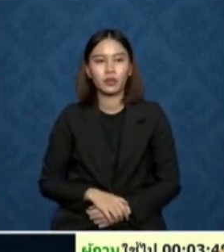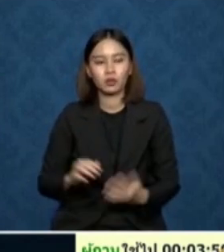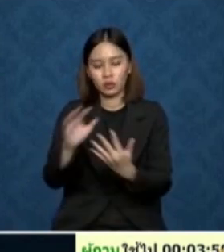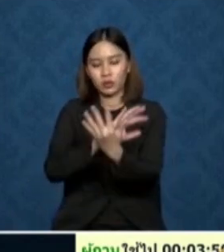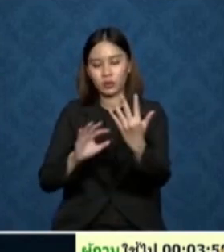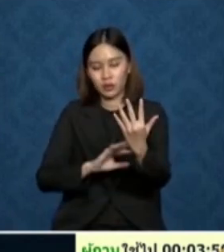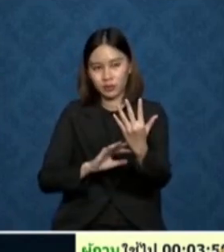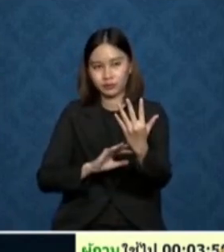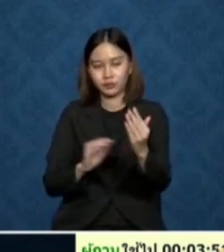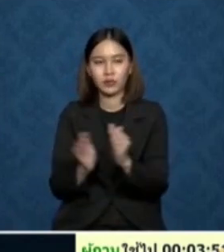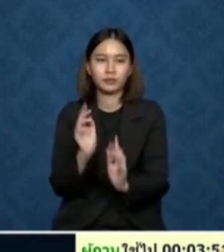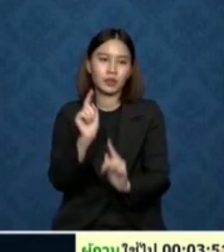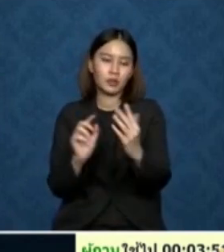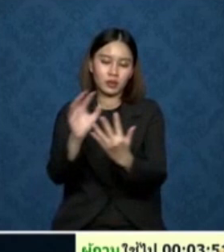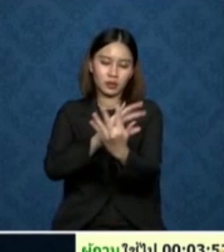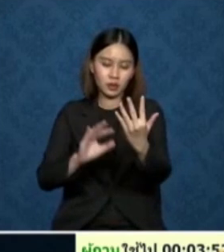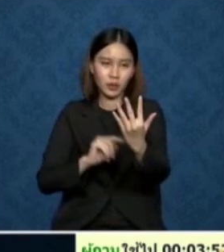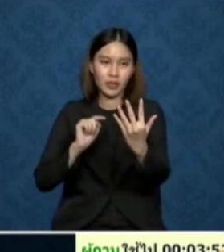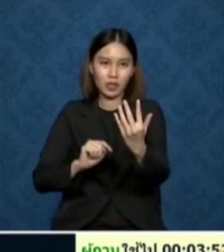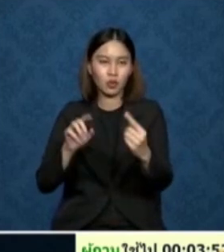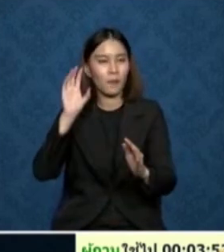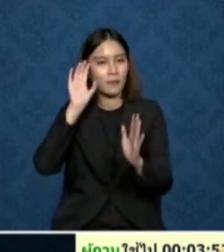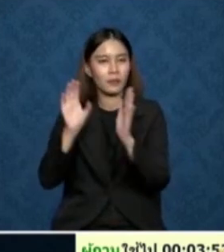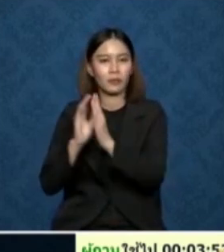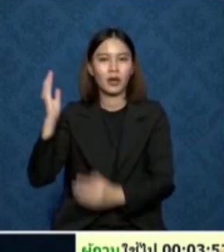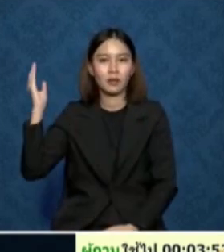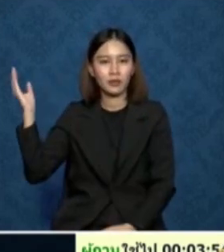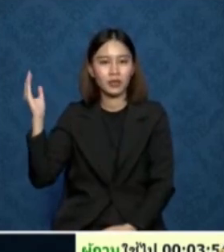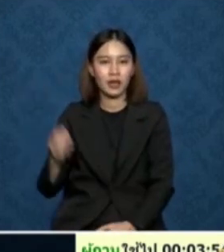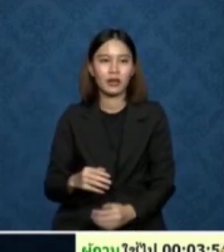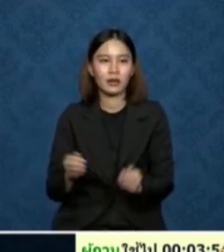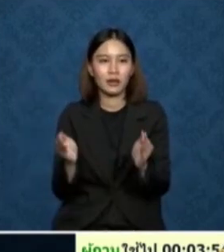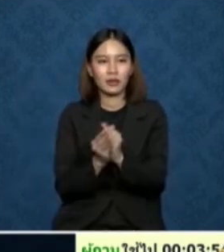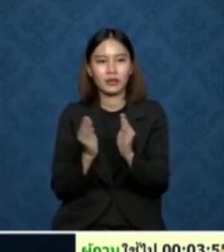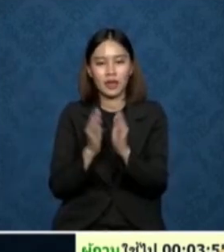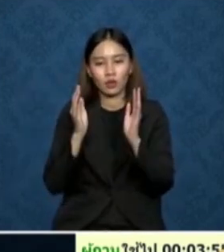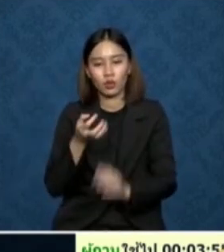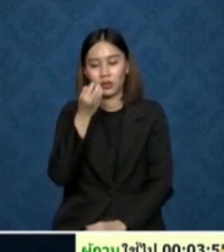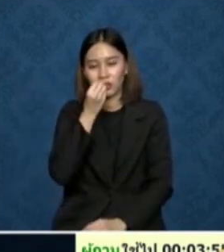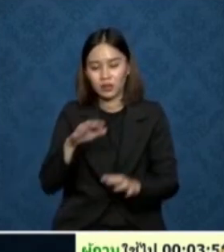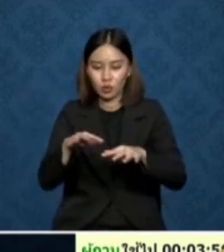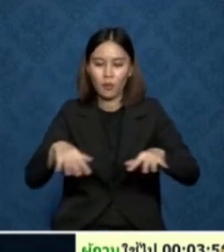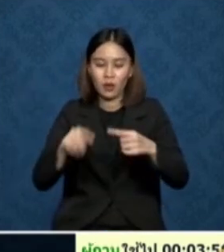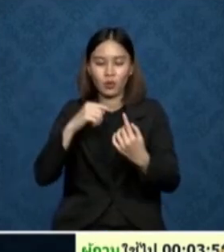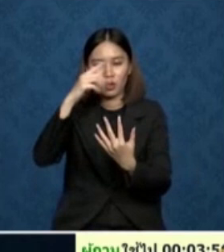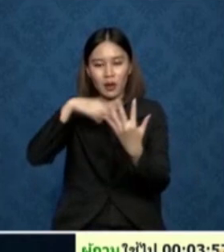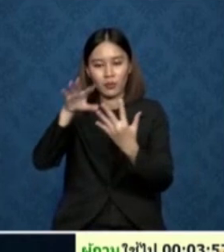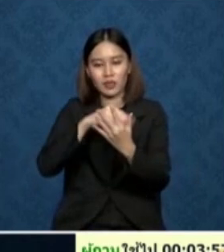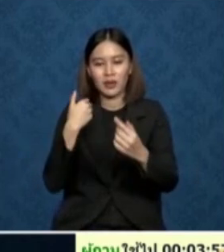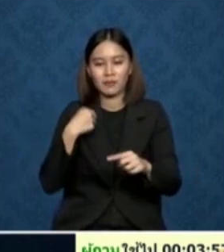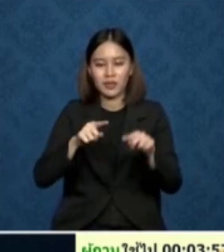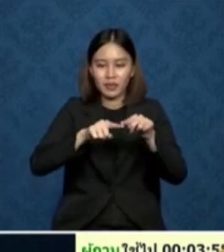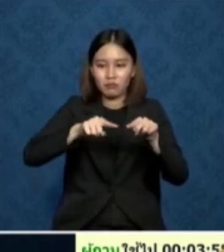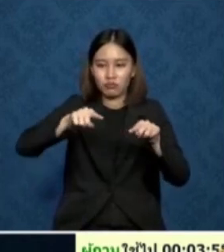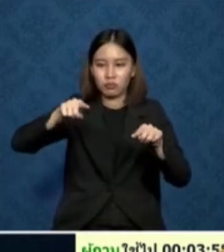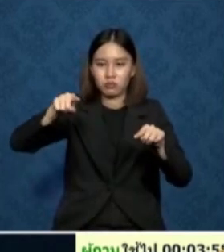ไปของประเทศไยนะครั แทนประทานจากภาปทเห็นดัษณีราคาผู้บริโกทั่วไปของประเทศไยเพิ่มสูงขึ้